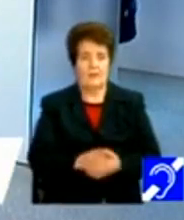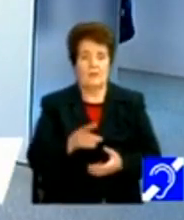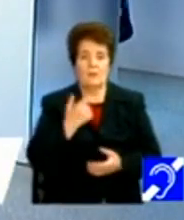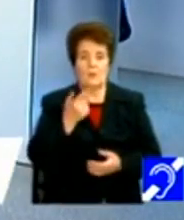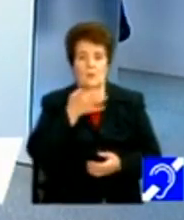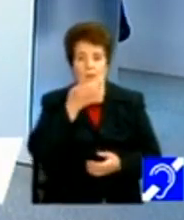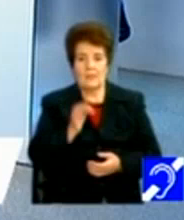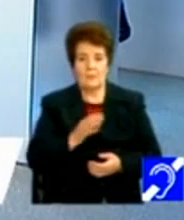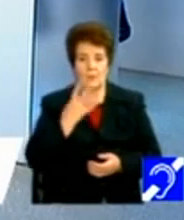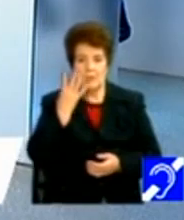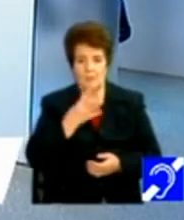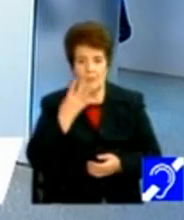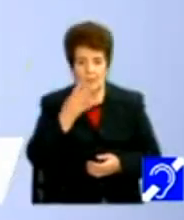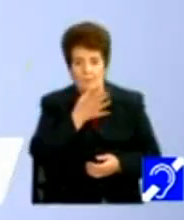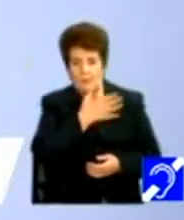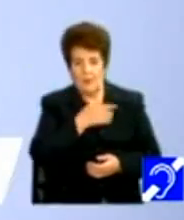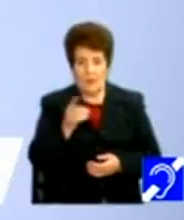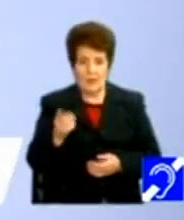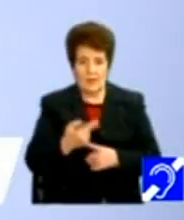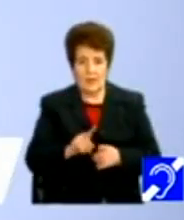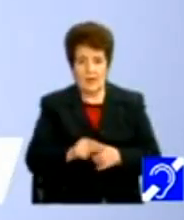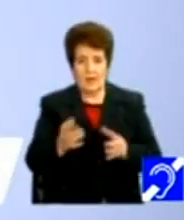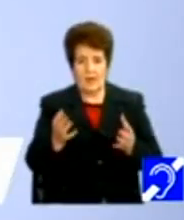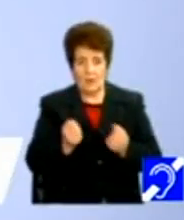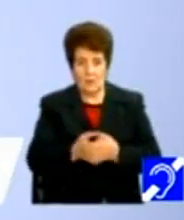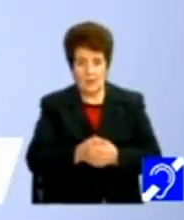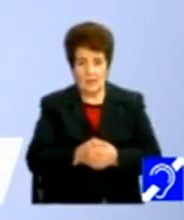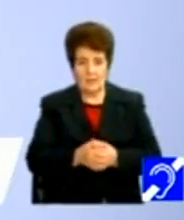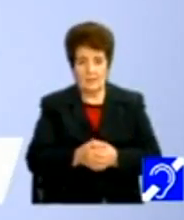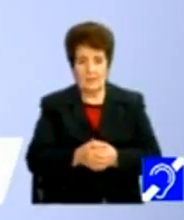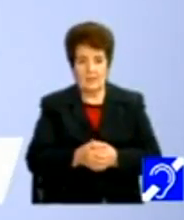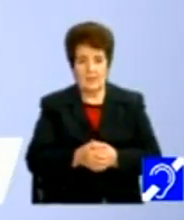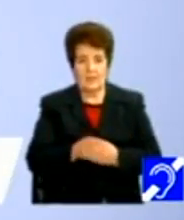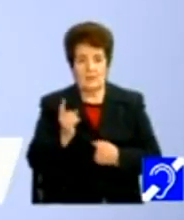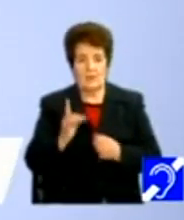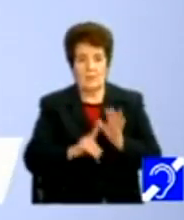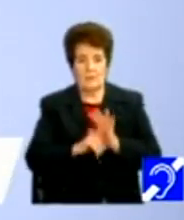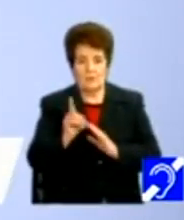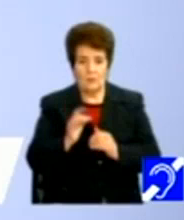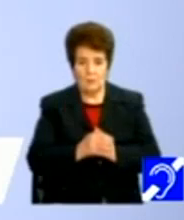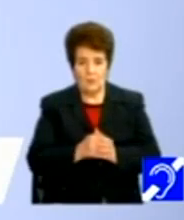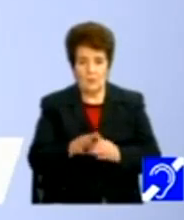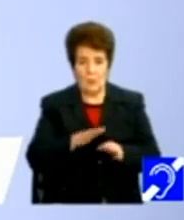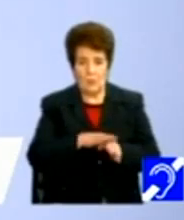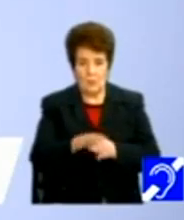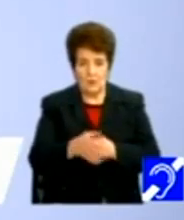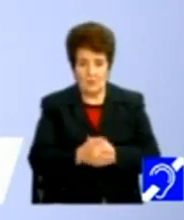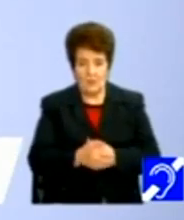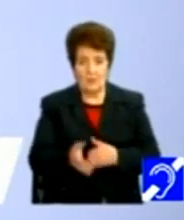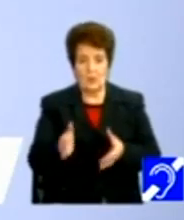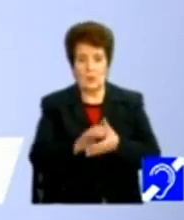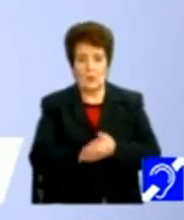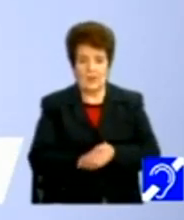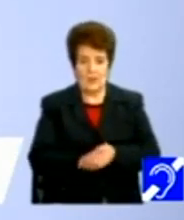4 ani, eu răspund pentru perioada în care am preluat Partidul Unității Naționale și am început să promovăm ideea reunirii